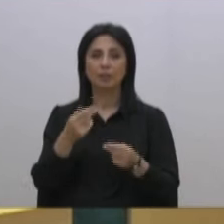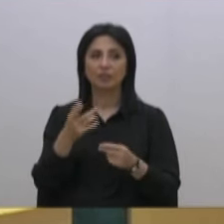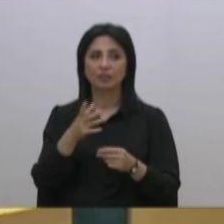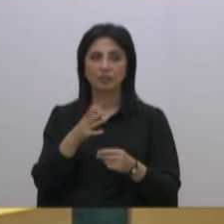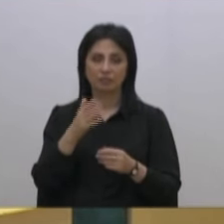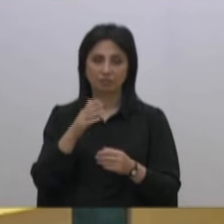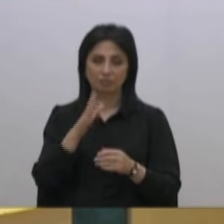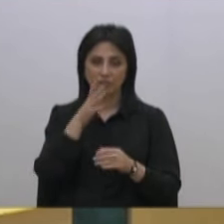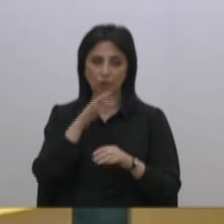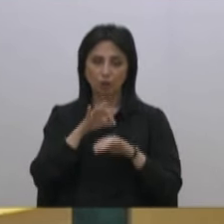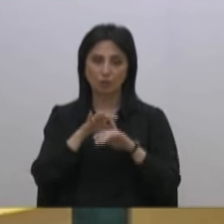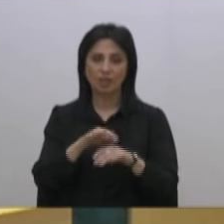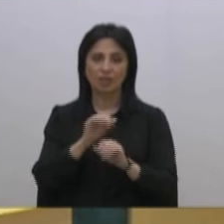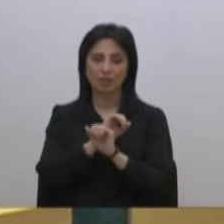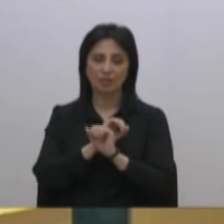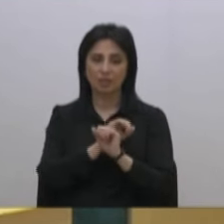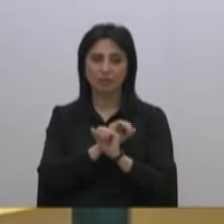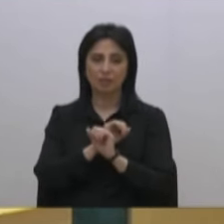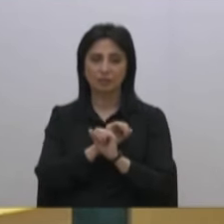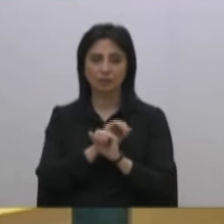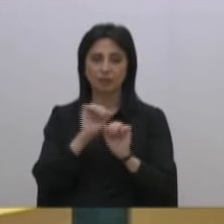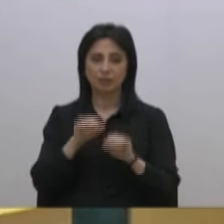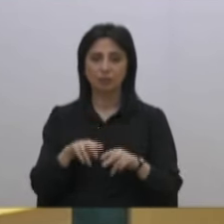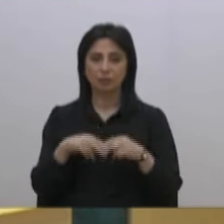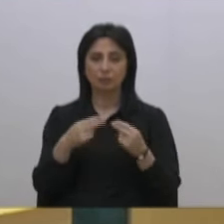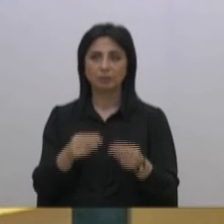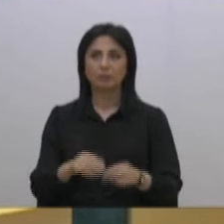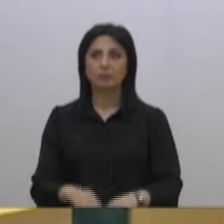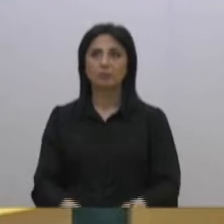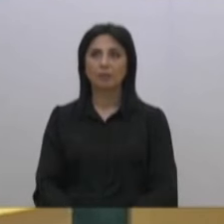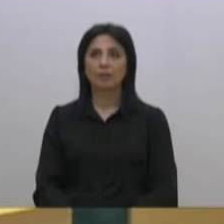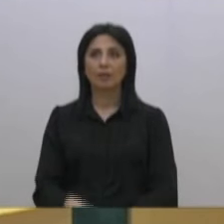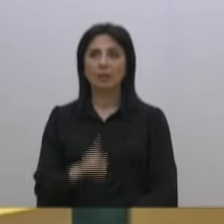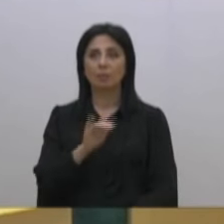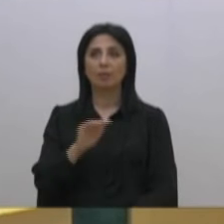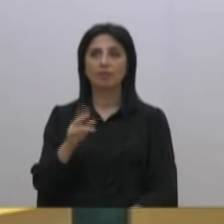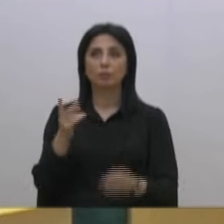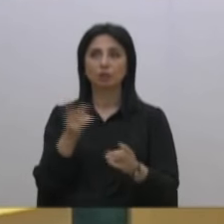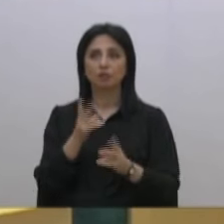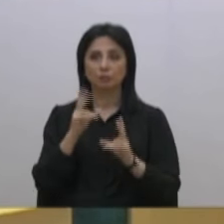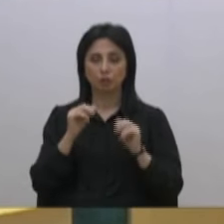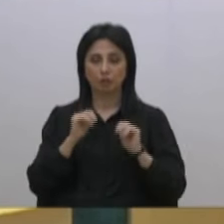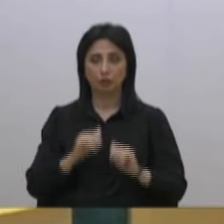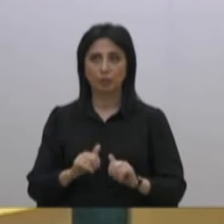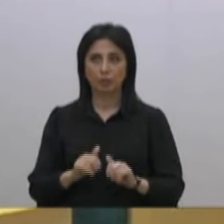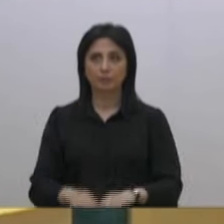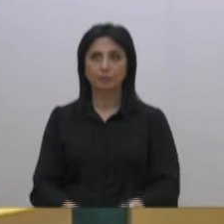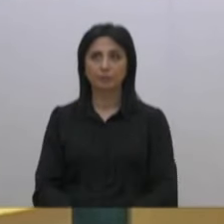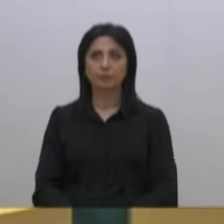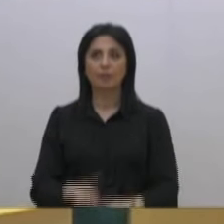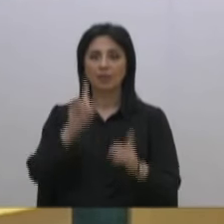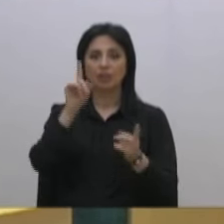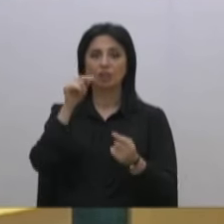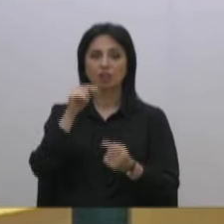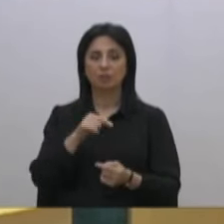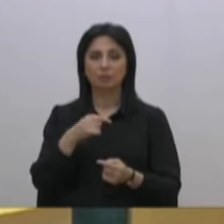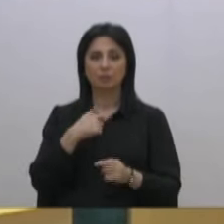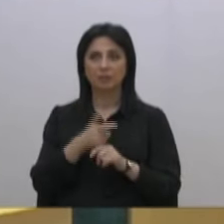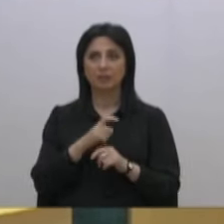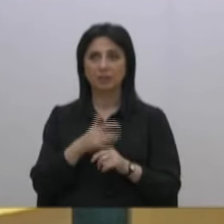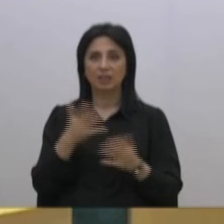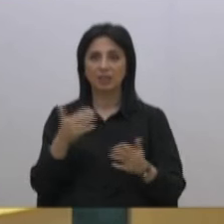დროის გადარების, დასვენების საშუალება და ამ ბავშვებს ჭირდებათ მშვიდობა. შესაბამისად, მე